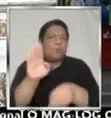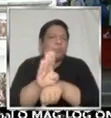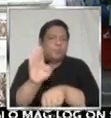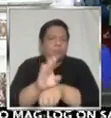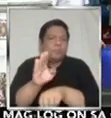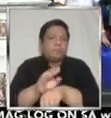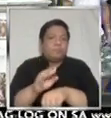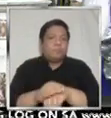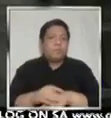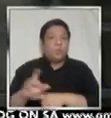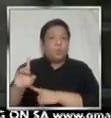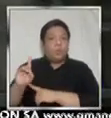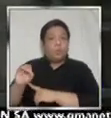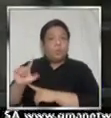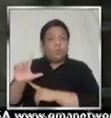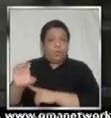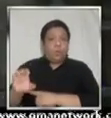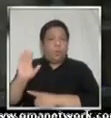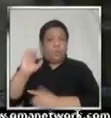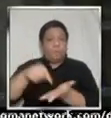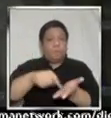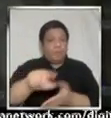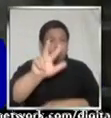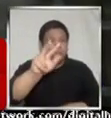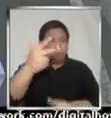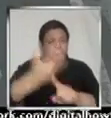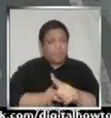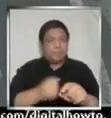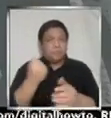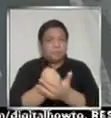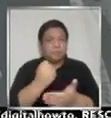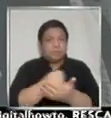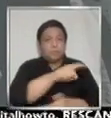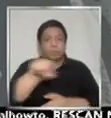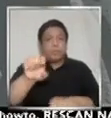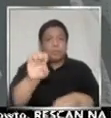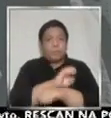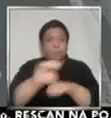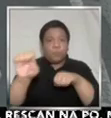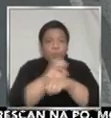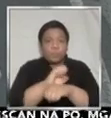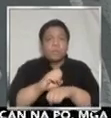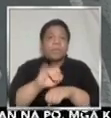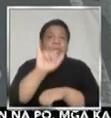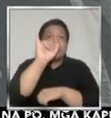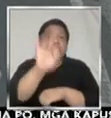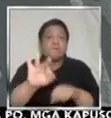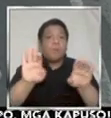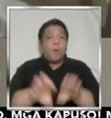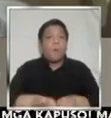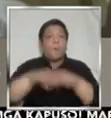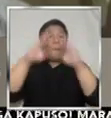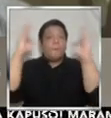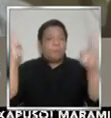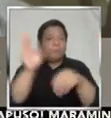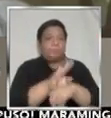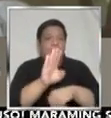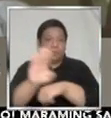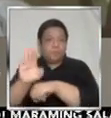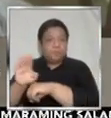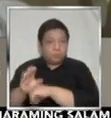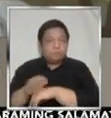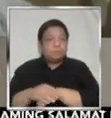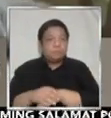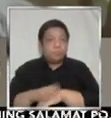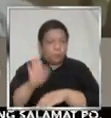magbabayad ng 3 buwang katumbas ng sahod ng mga empleyado o manggagawa kapag nagbukas na ulit ang mga negosyo. This will